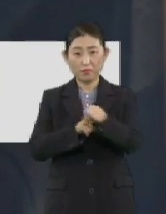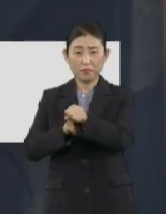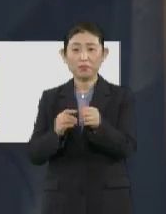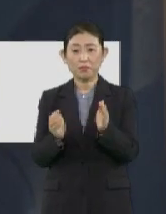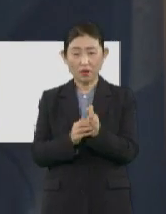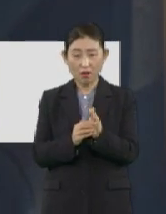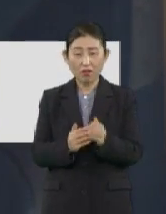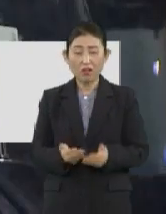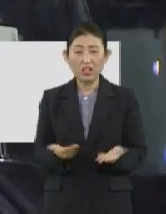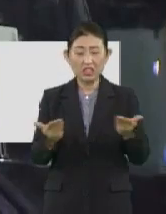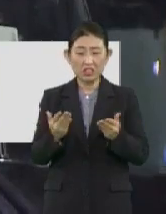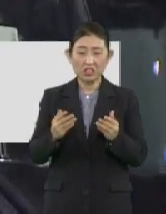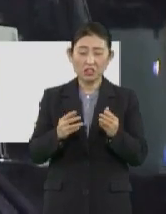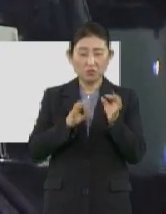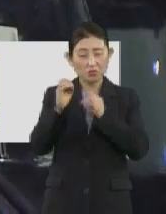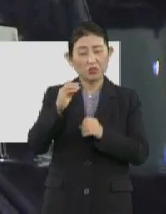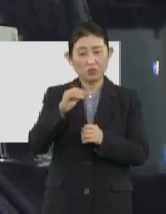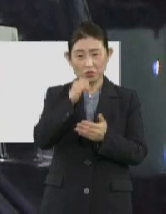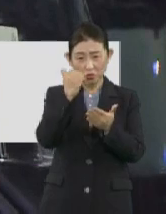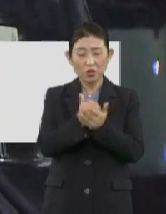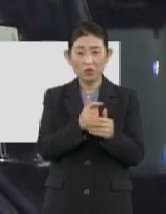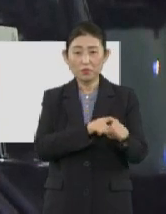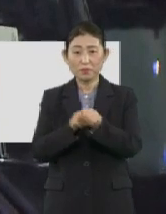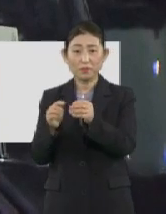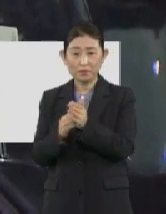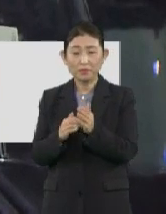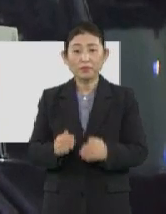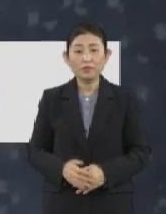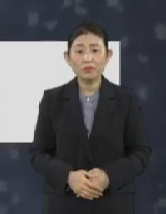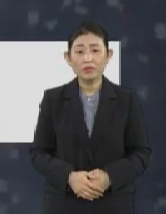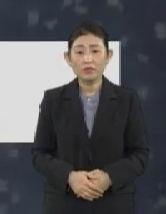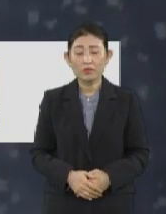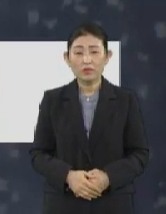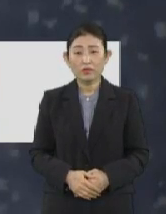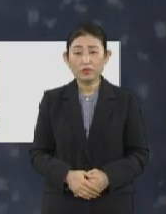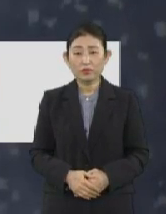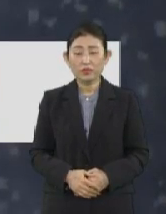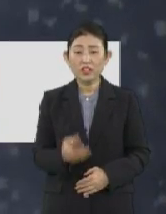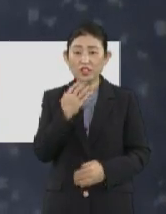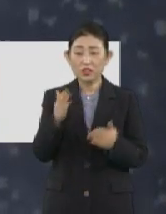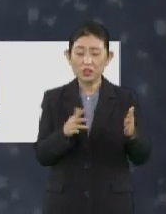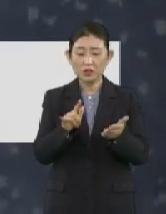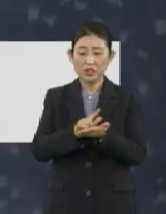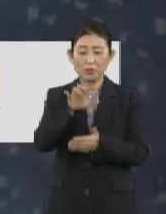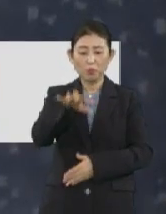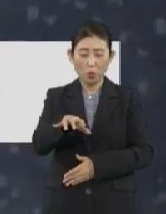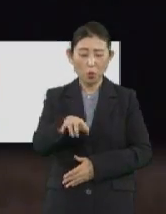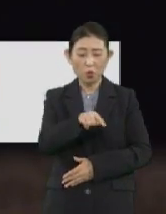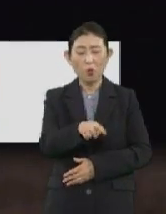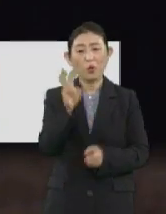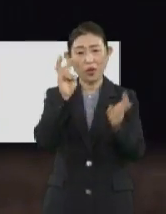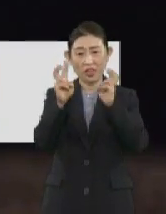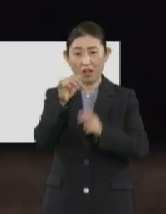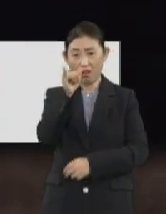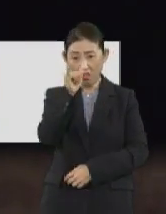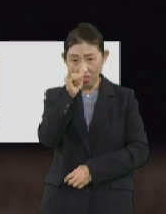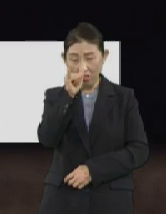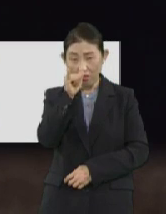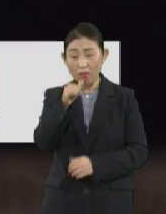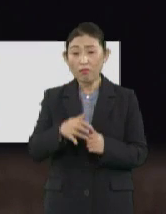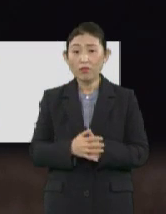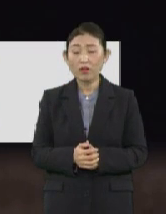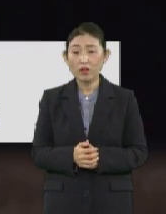업무상 과실치사 혐의 로 불구속 입건했습니다 경찰은 또 경기도 김포 의 본사를 둔 이동 광고매체